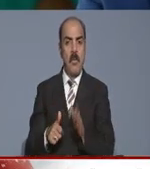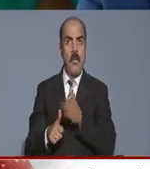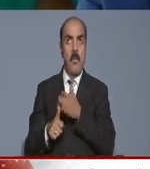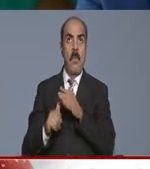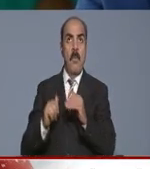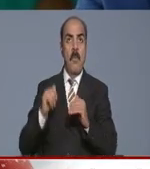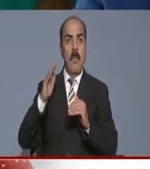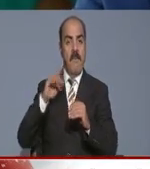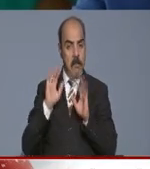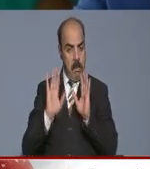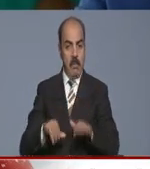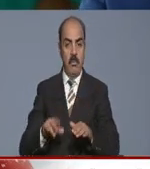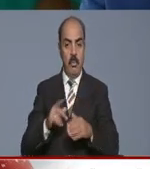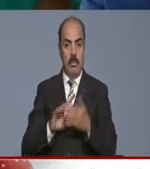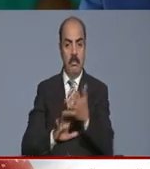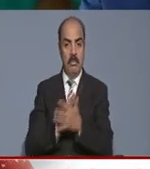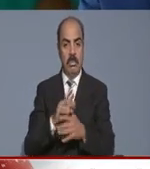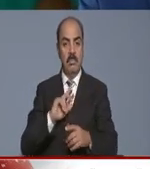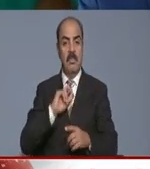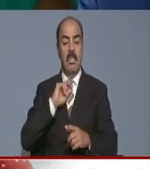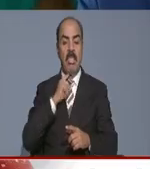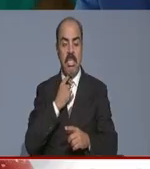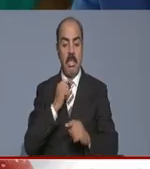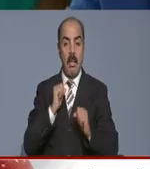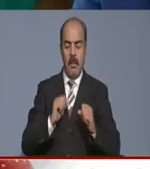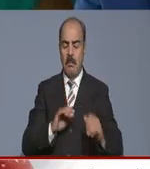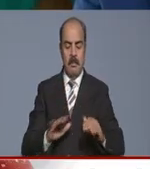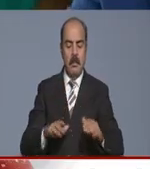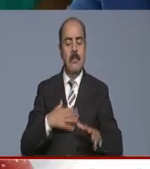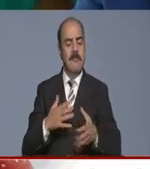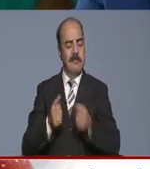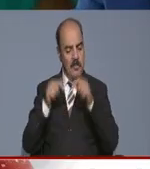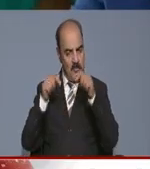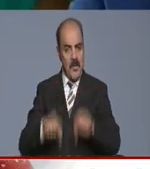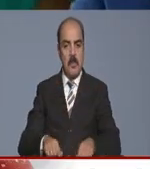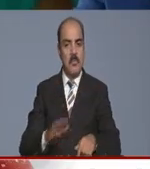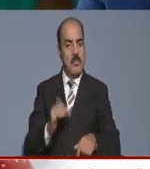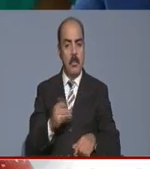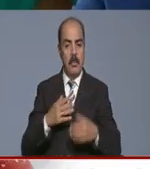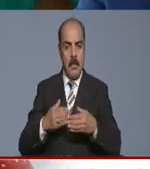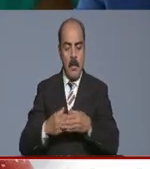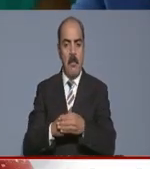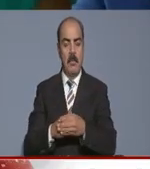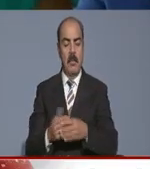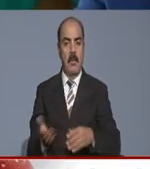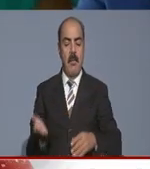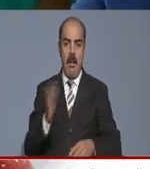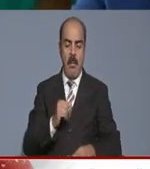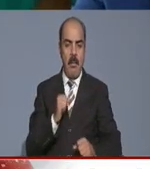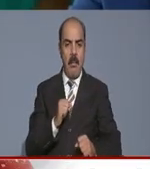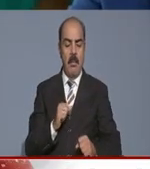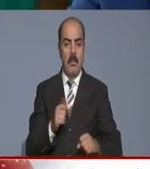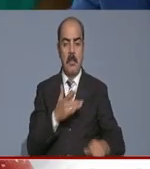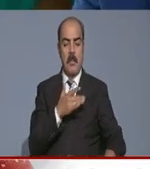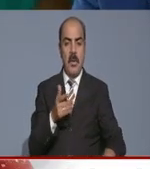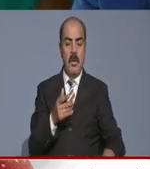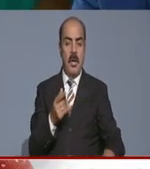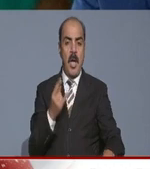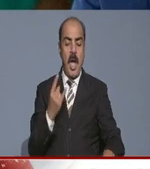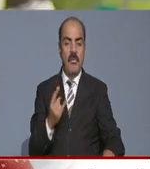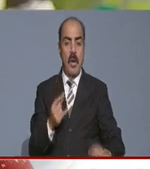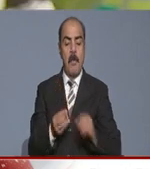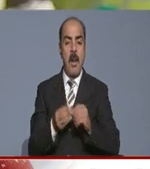إلى الأزمات الأخرى التي تلحق بنا اليوم. هناك أكثر من 110